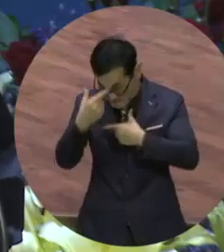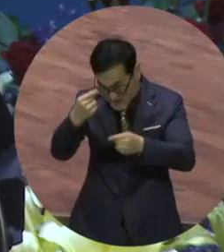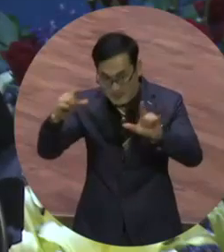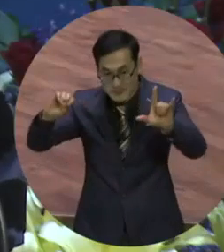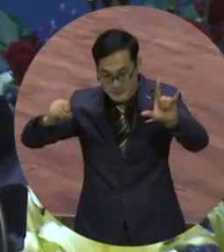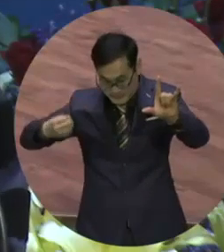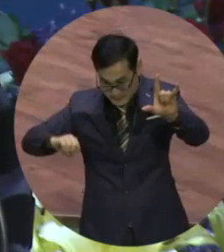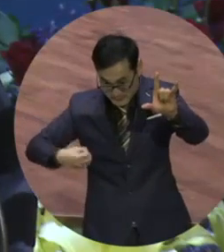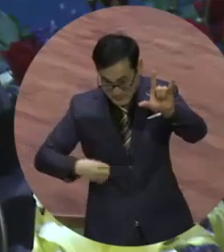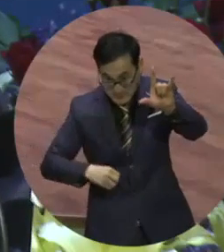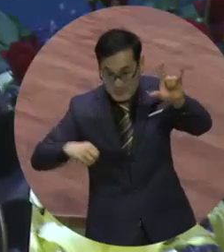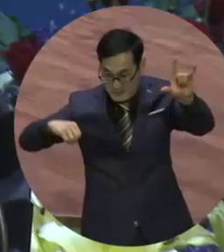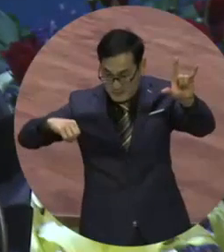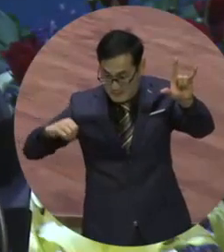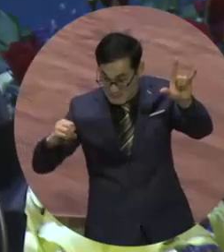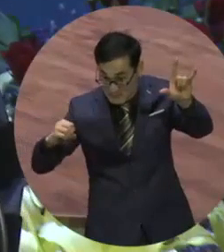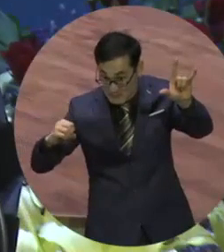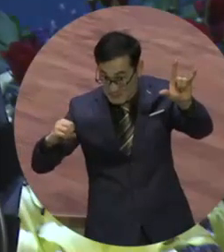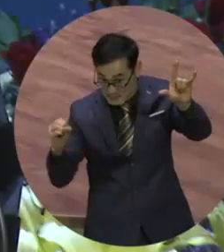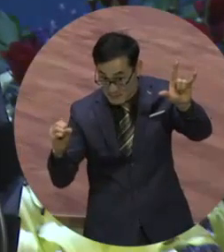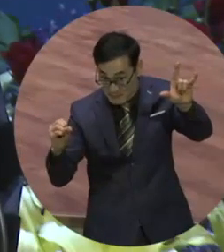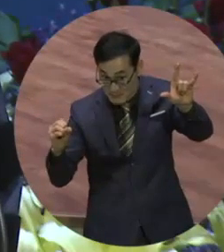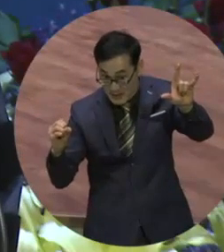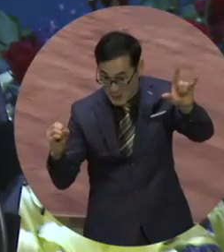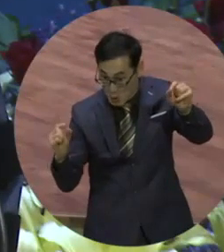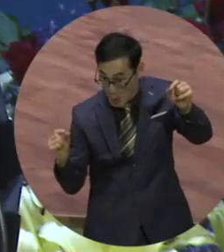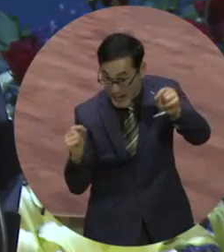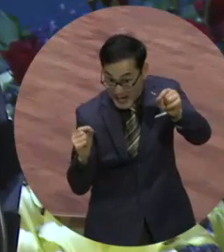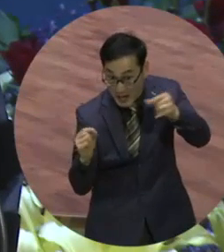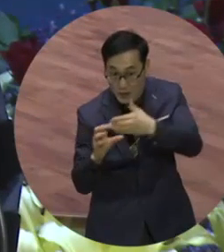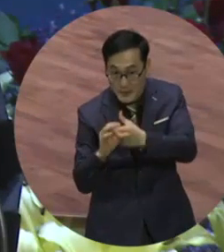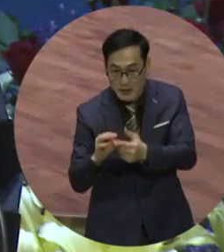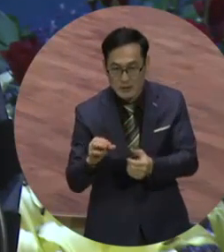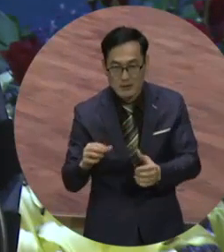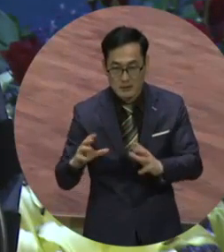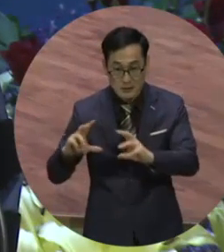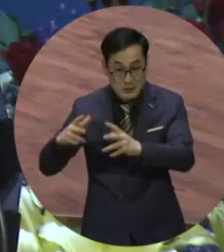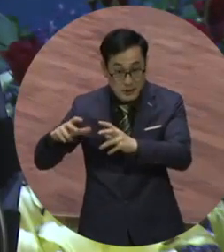그렇게 하지 않으면 조금만 들어가면 다 죽어요.